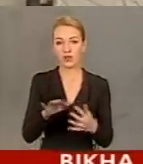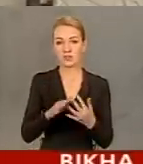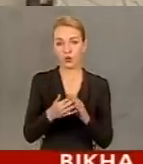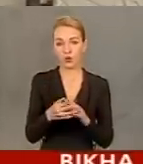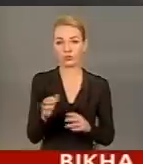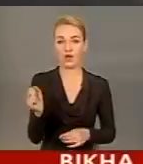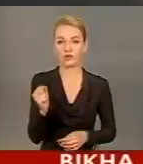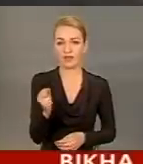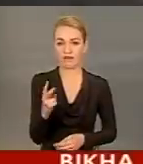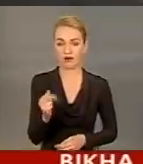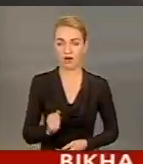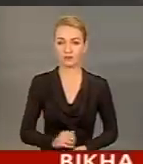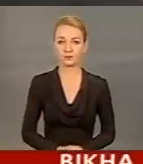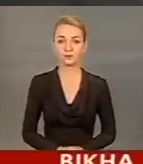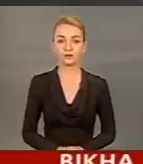пункту Авдіївка.